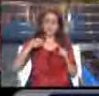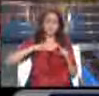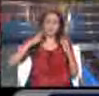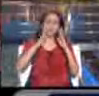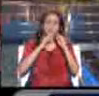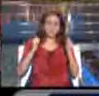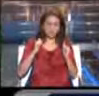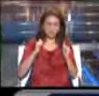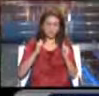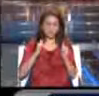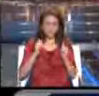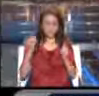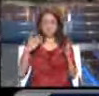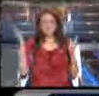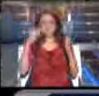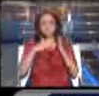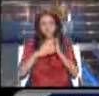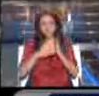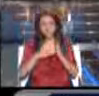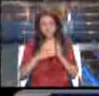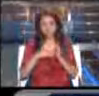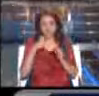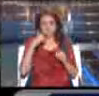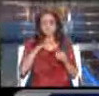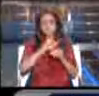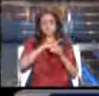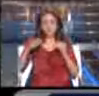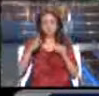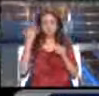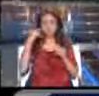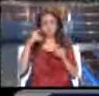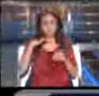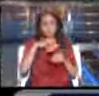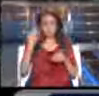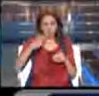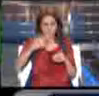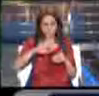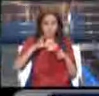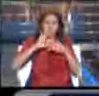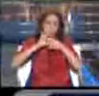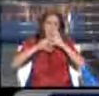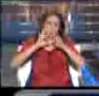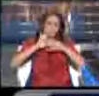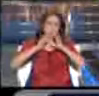والتي نتج عنها ما عرف بمذبحة بورسعيد.